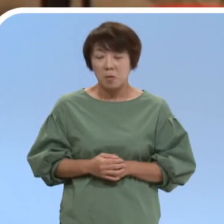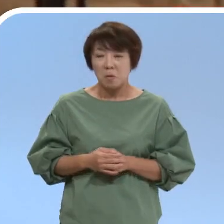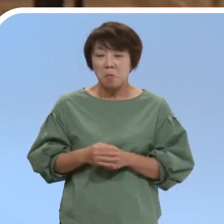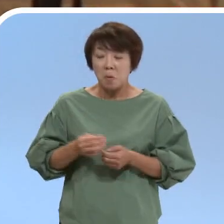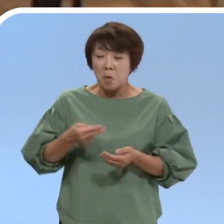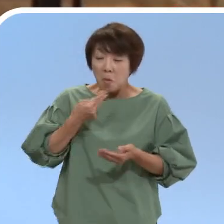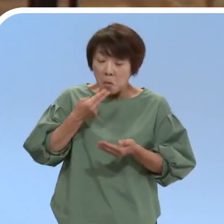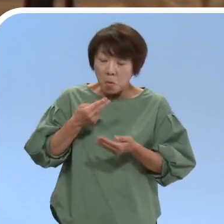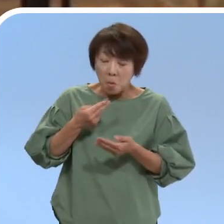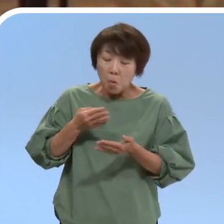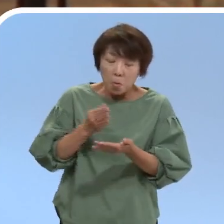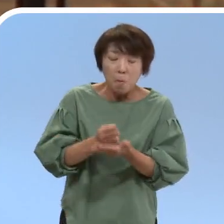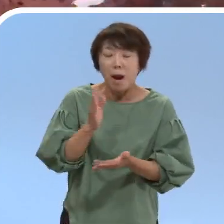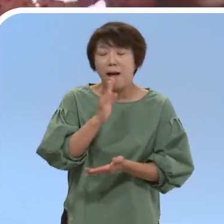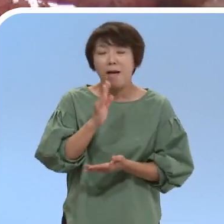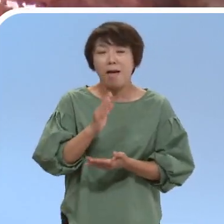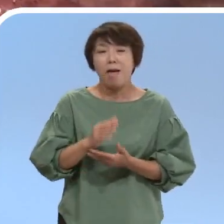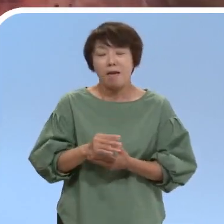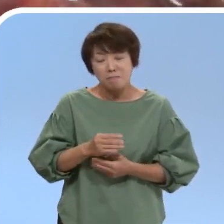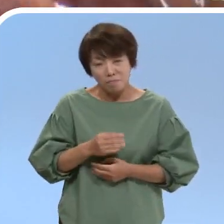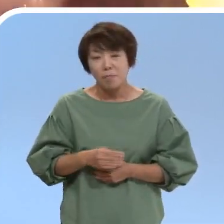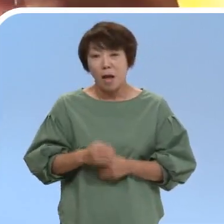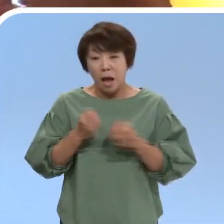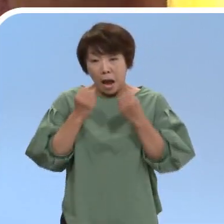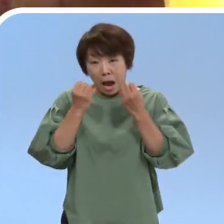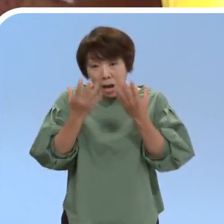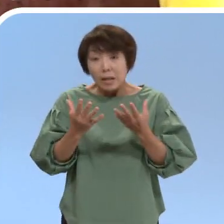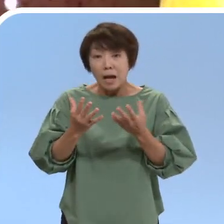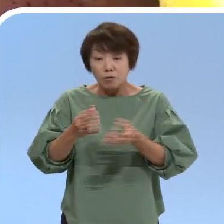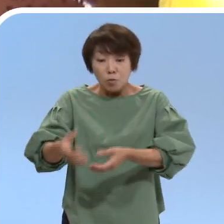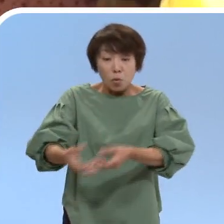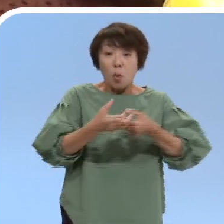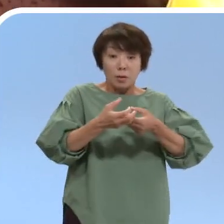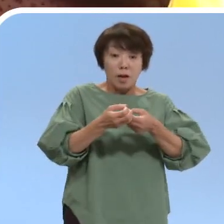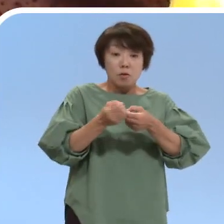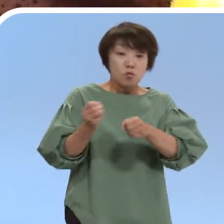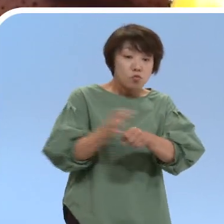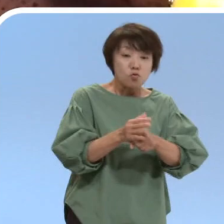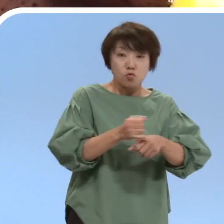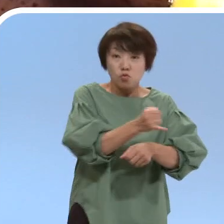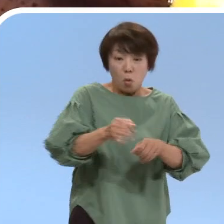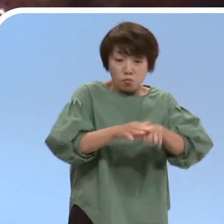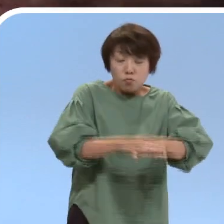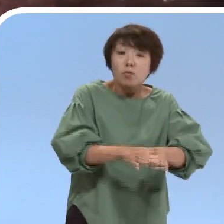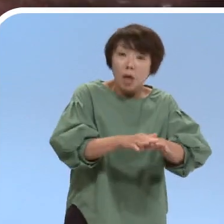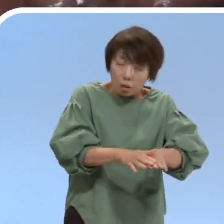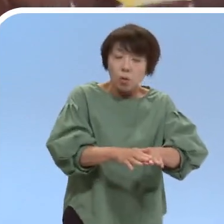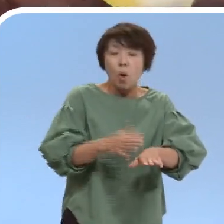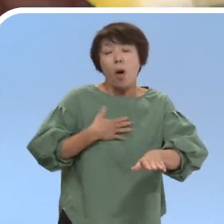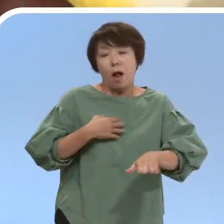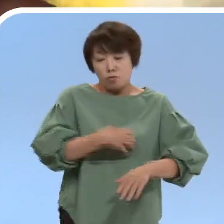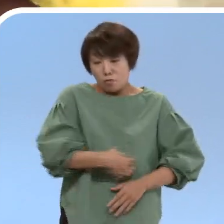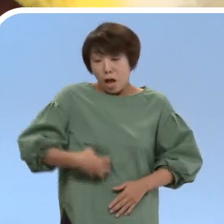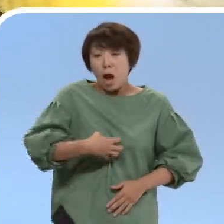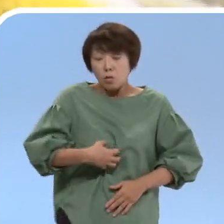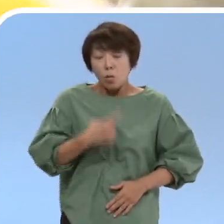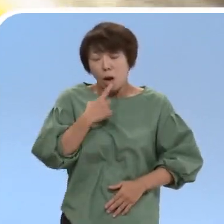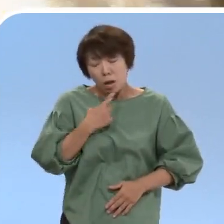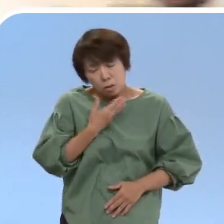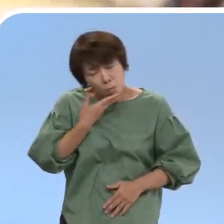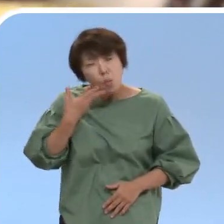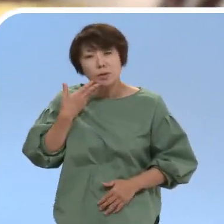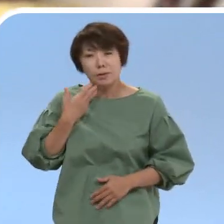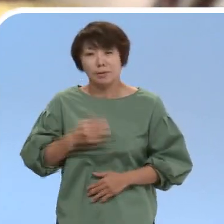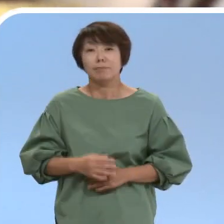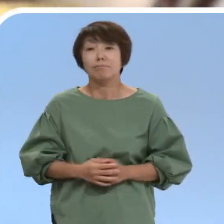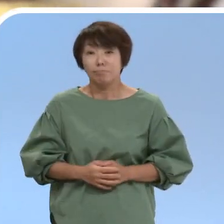進むわ、これ。本当に新鮮な状態で加工しはったやなっていうのが分かるぐらい、この内臓までもが